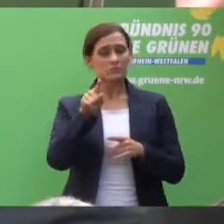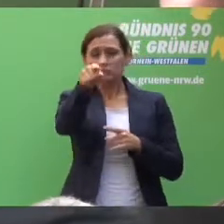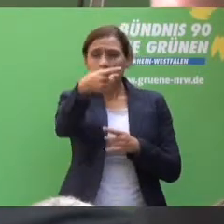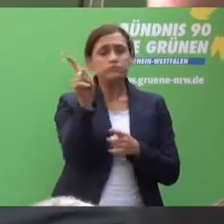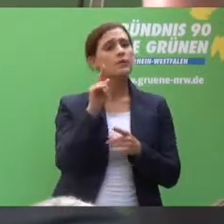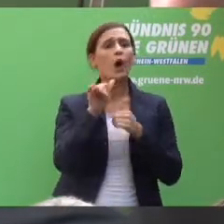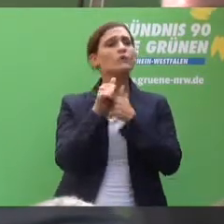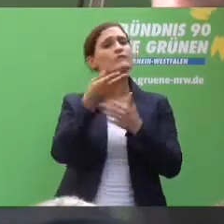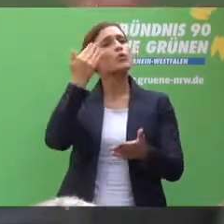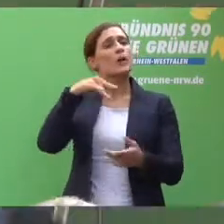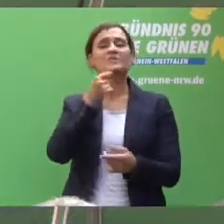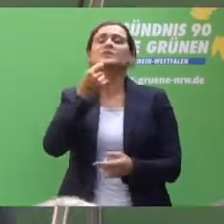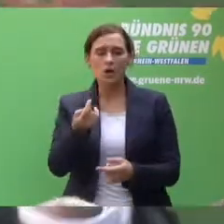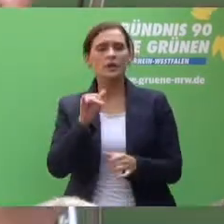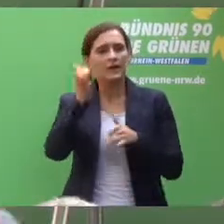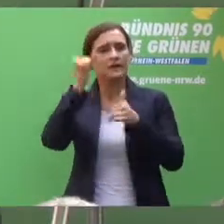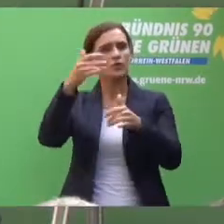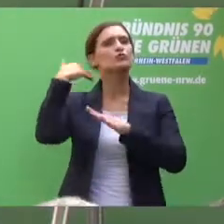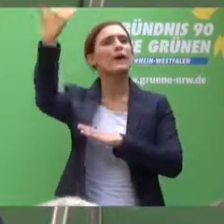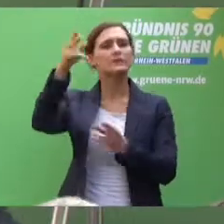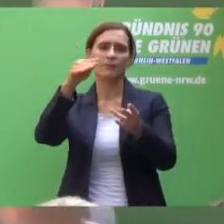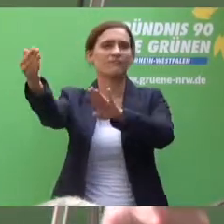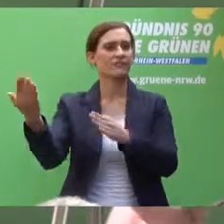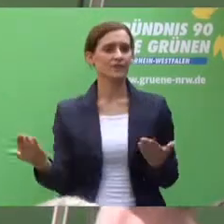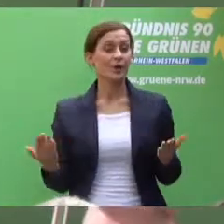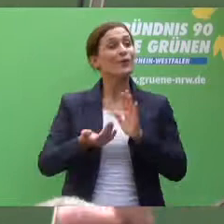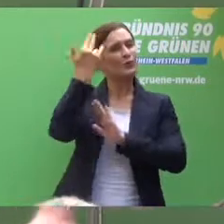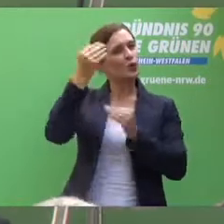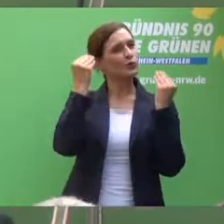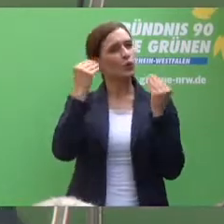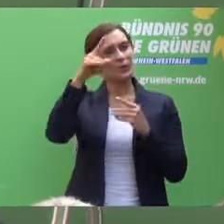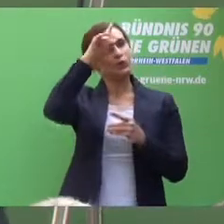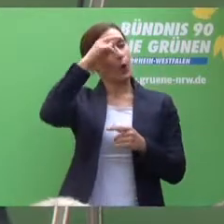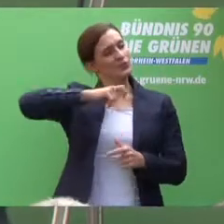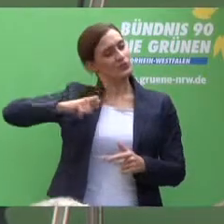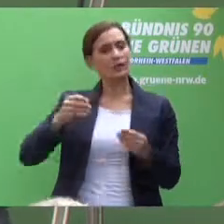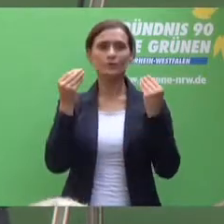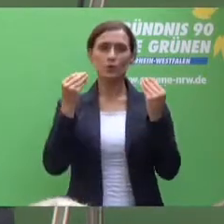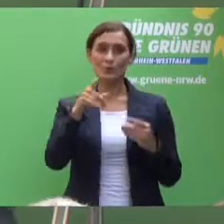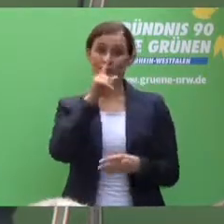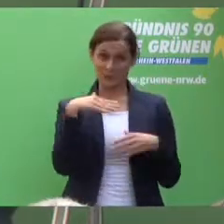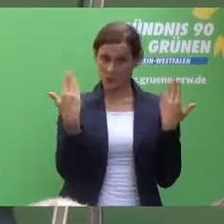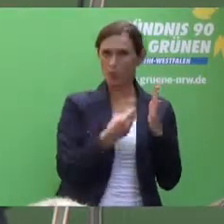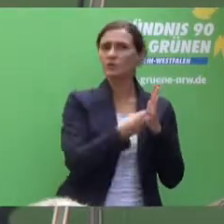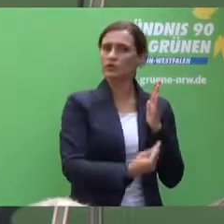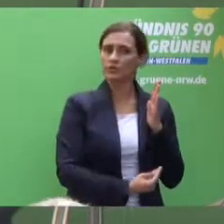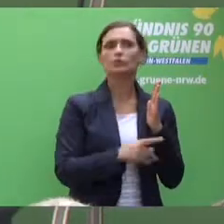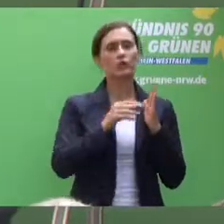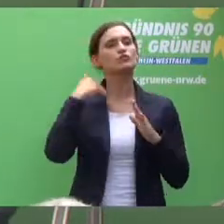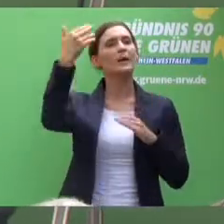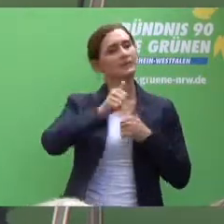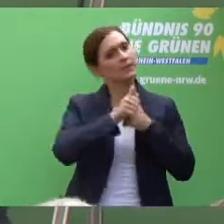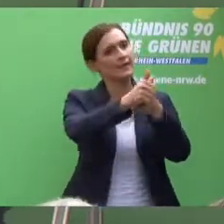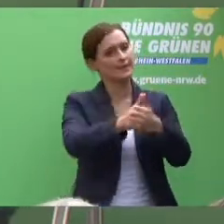nicht ein. Früher waren Deutsche mal dafür bekannt, dass das, was sie unterschrieben haben, auch eingehalten wird. Das ist unter Frau Merkel anders